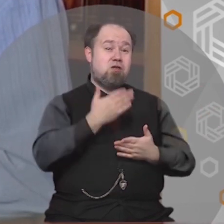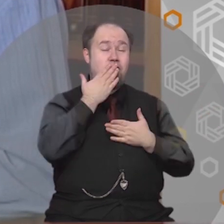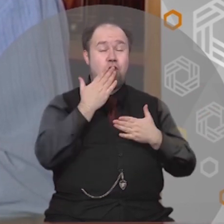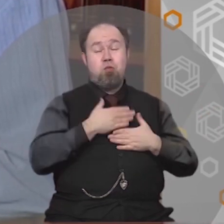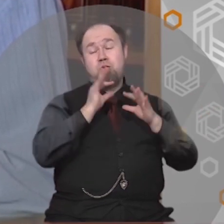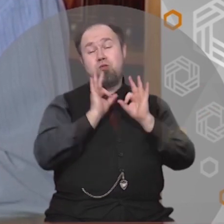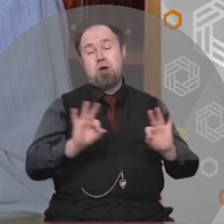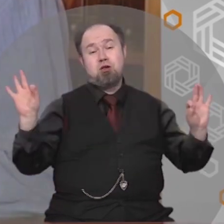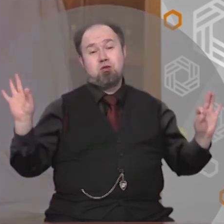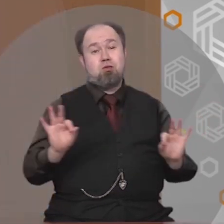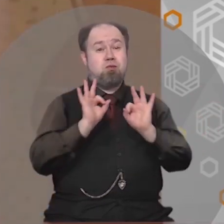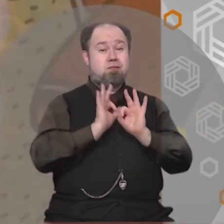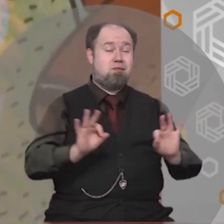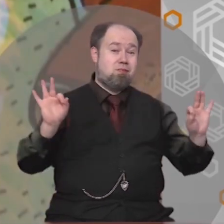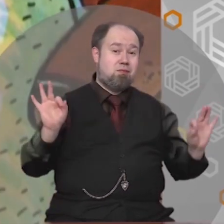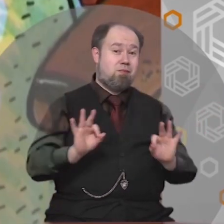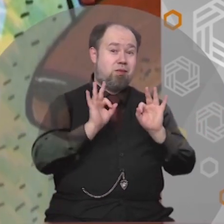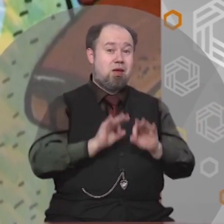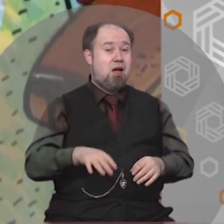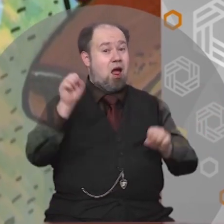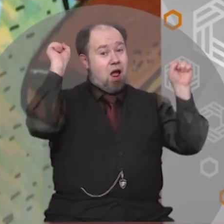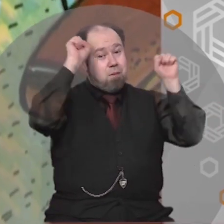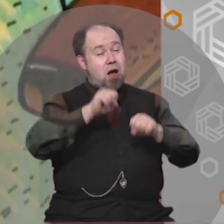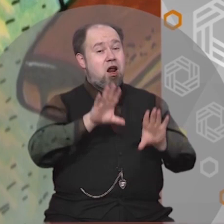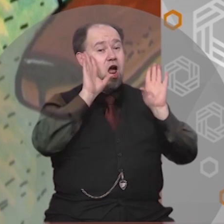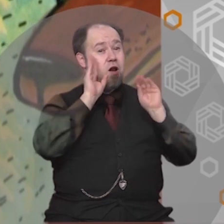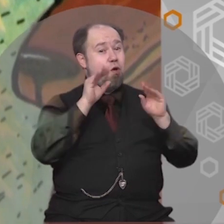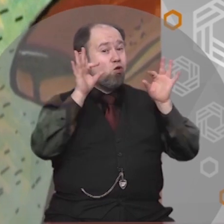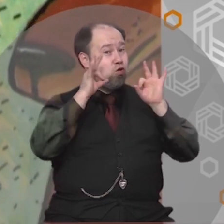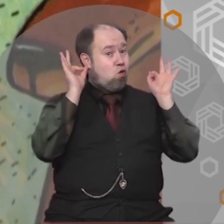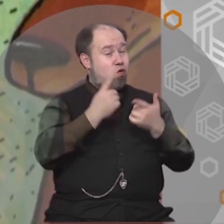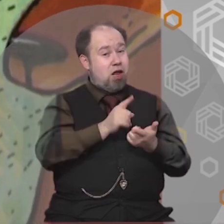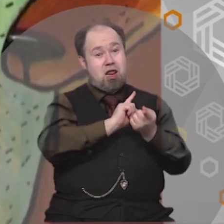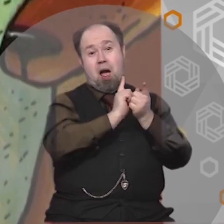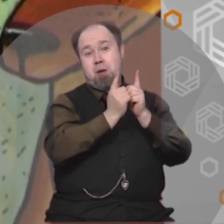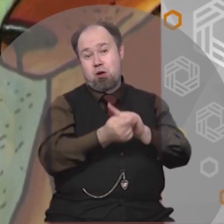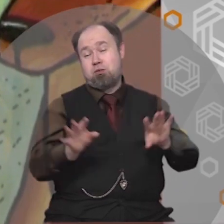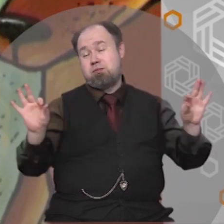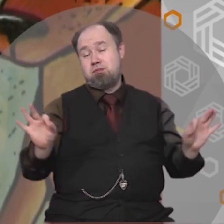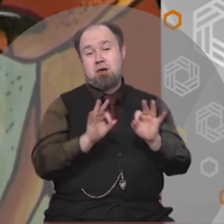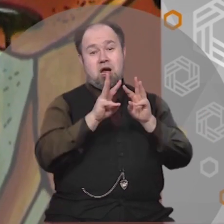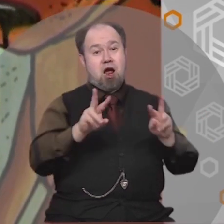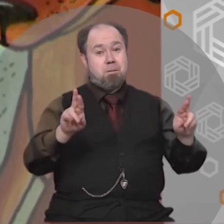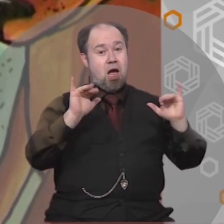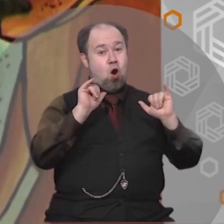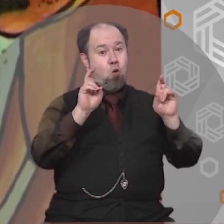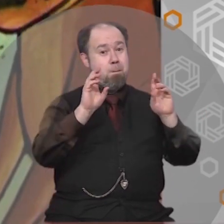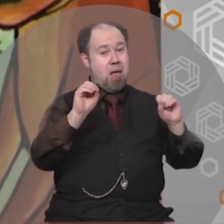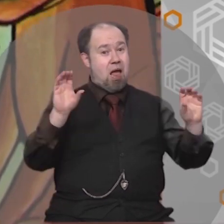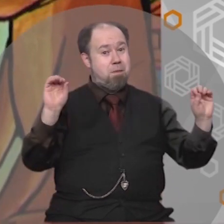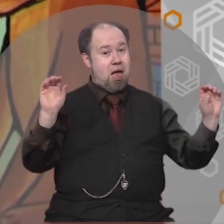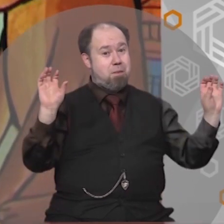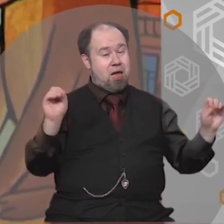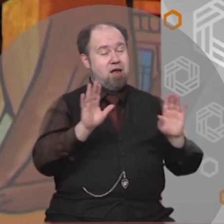любимую песенку. Баран, пес и кот, или наоборот, мяу-гав-гав и